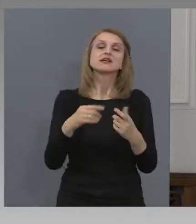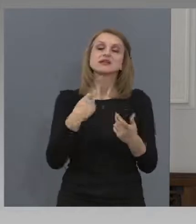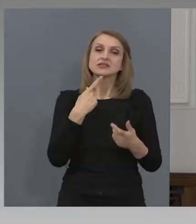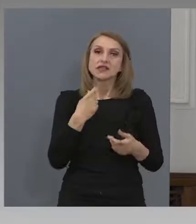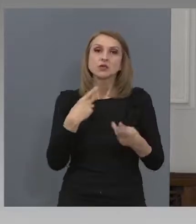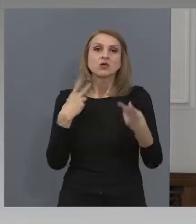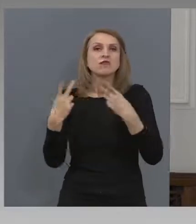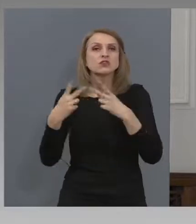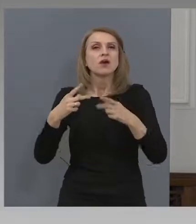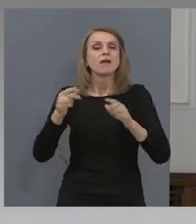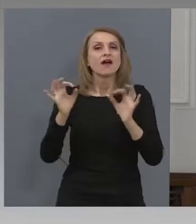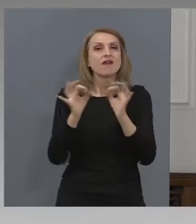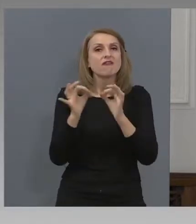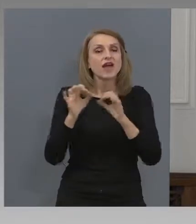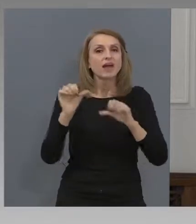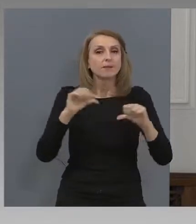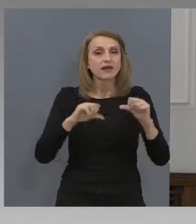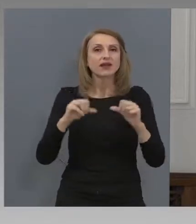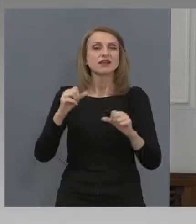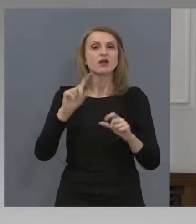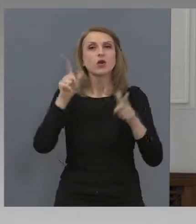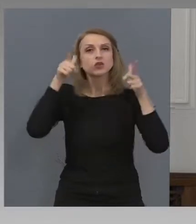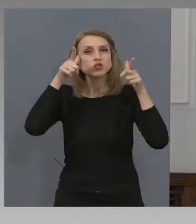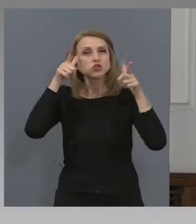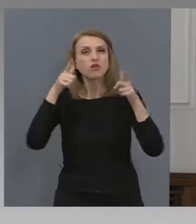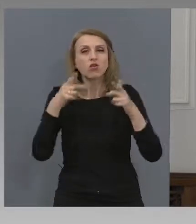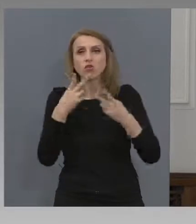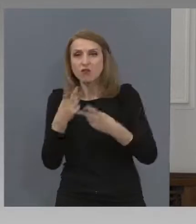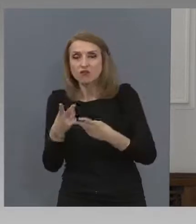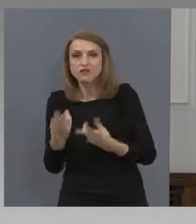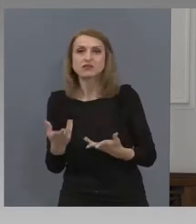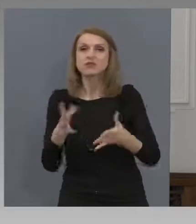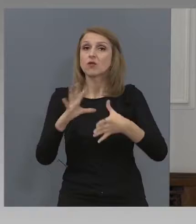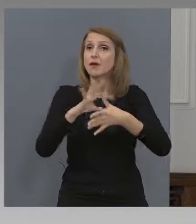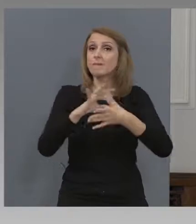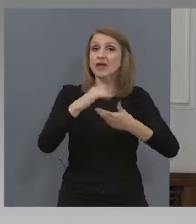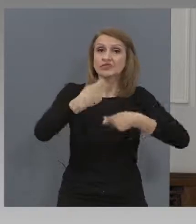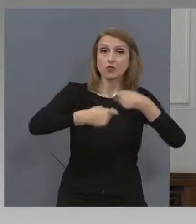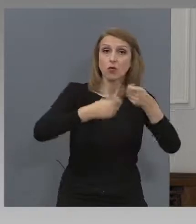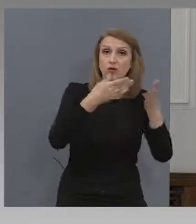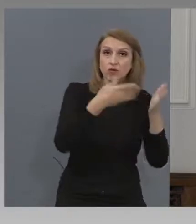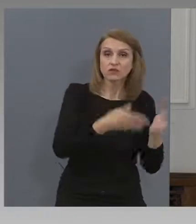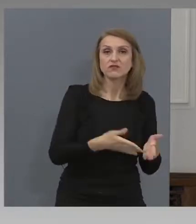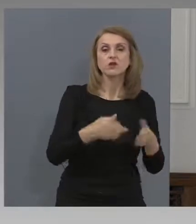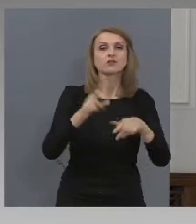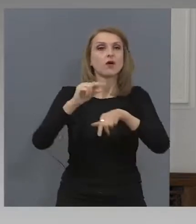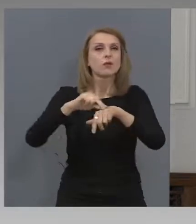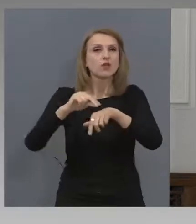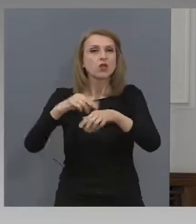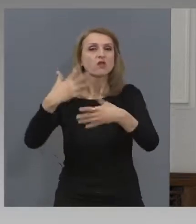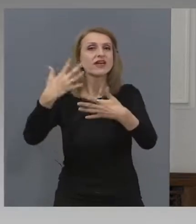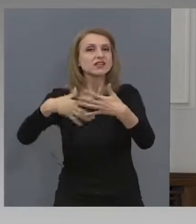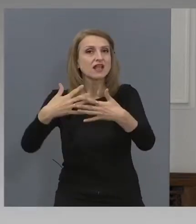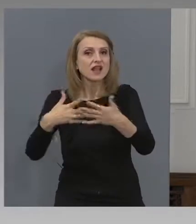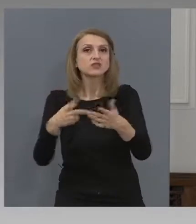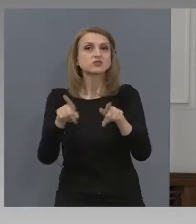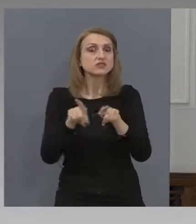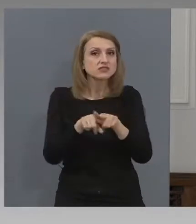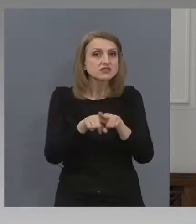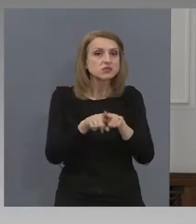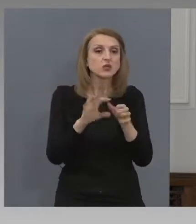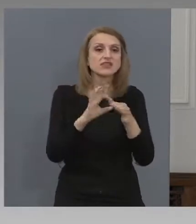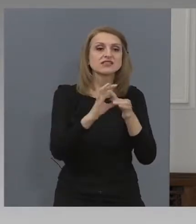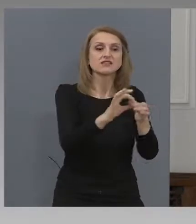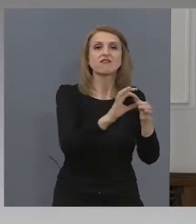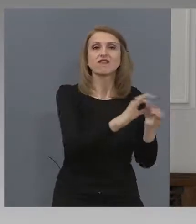най-уязвимите сектори. Това са животновъдство, млекопроизводство, месопроизводство, плодове и зеленчуци и свързаните с